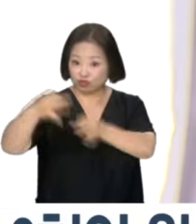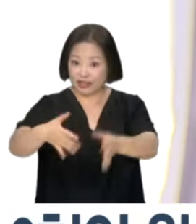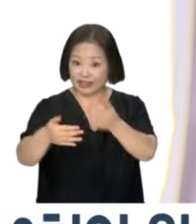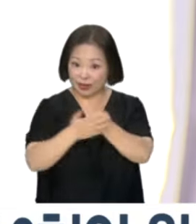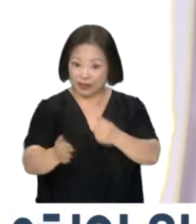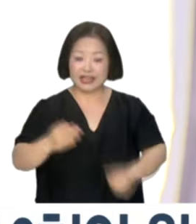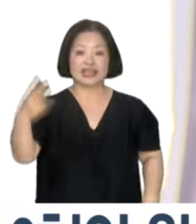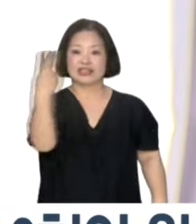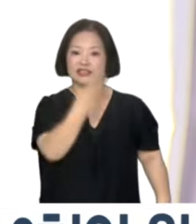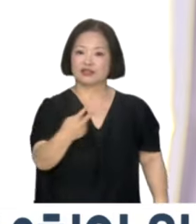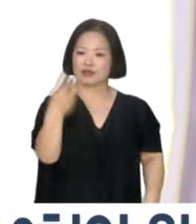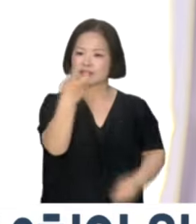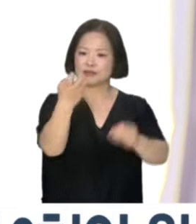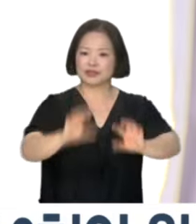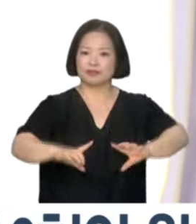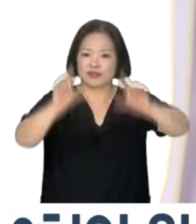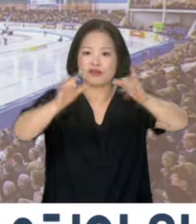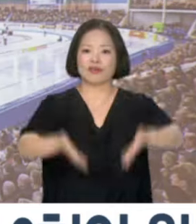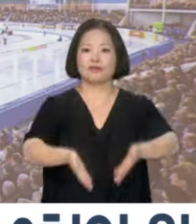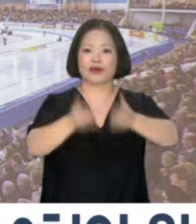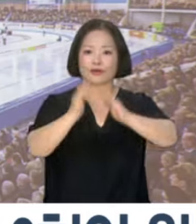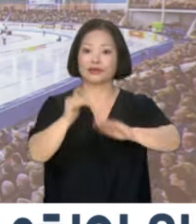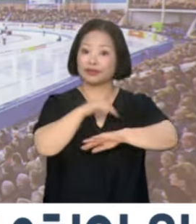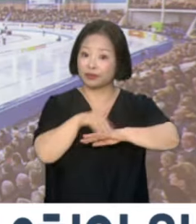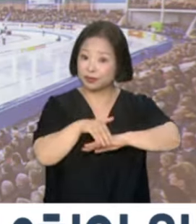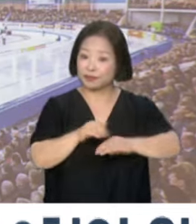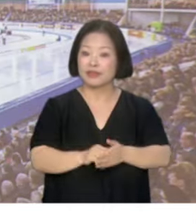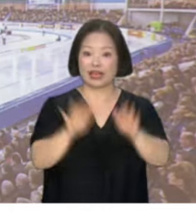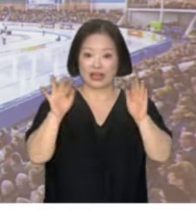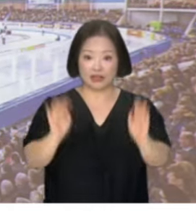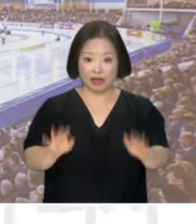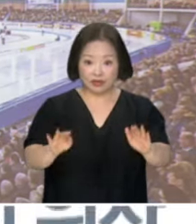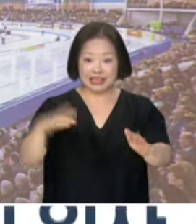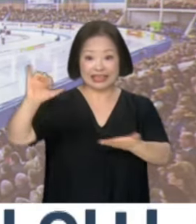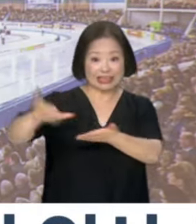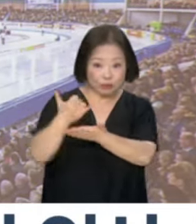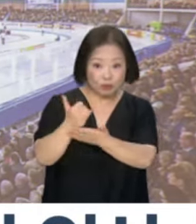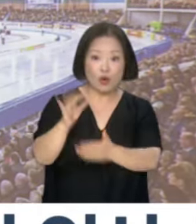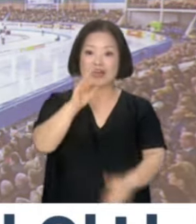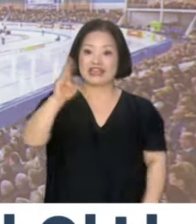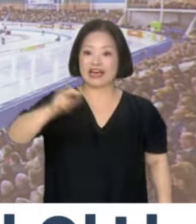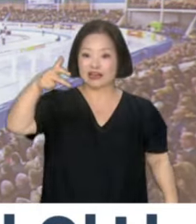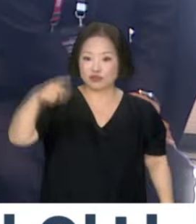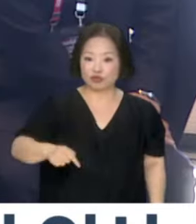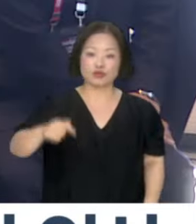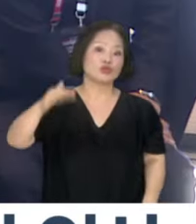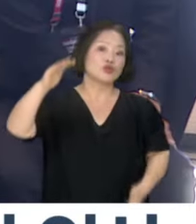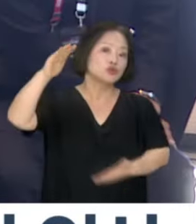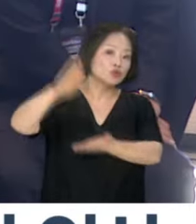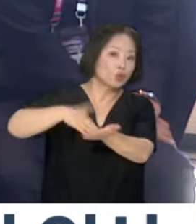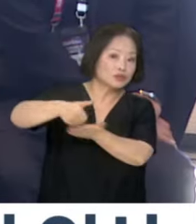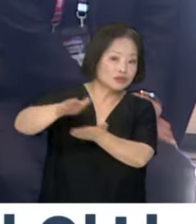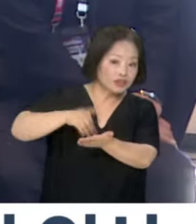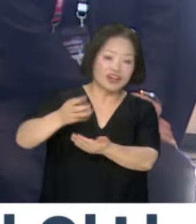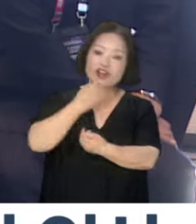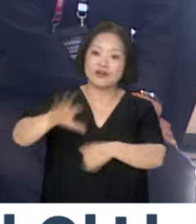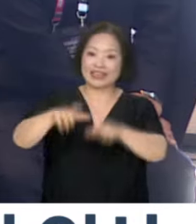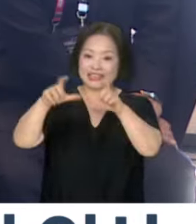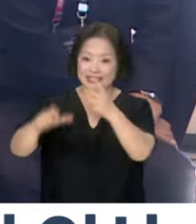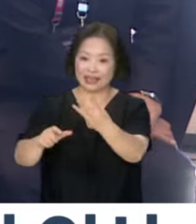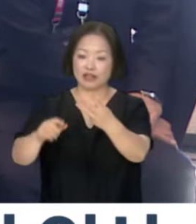2030년 완공될 예정입니다 현재까지 김포 경기